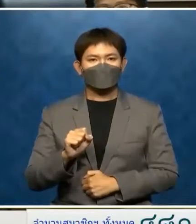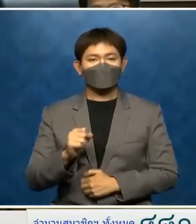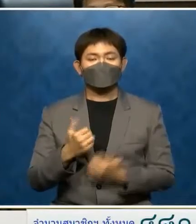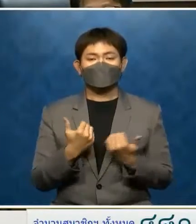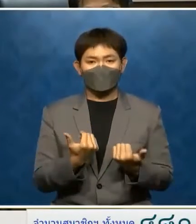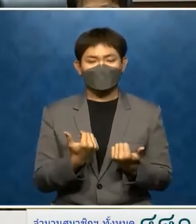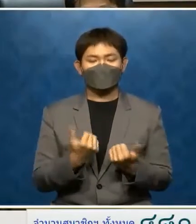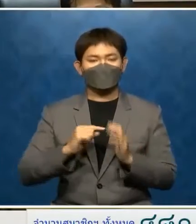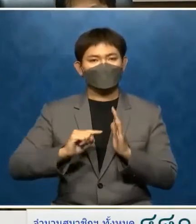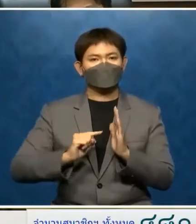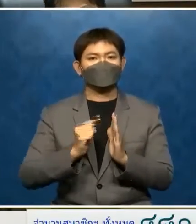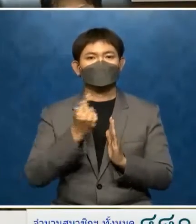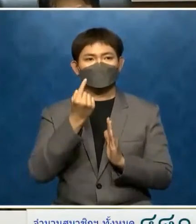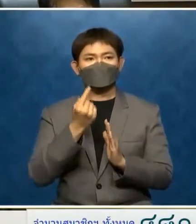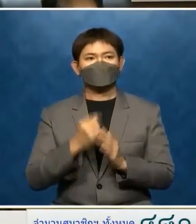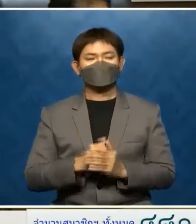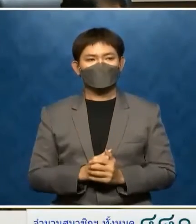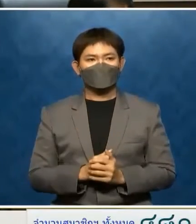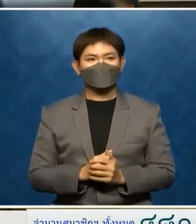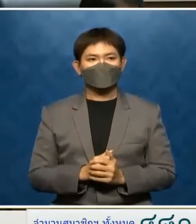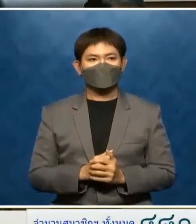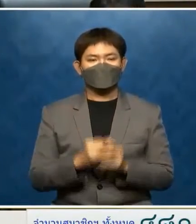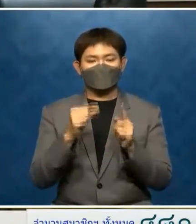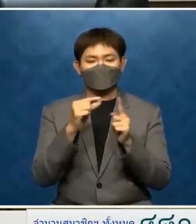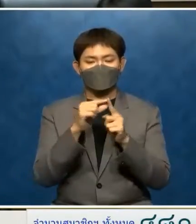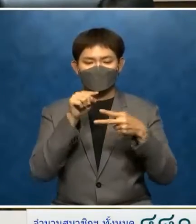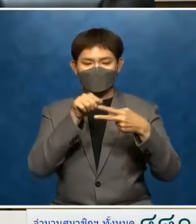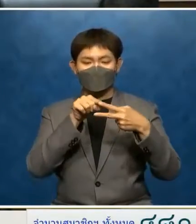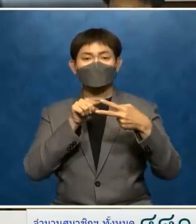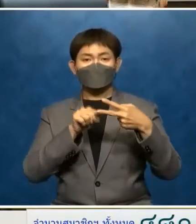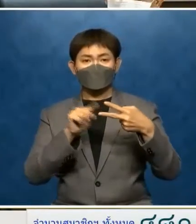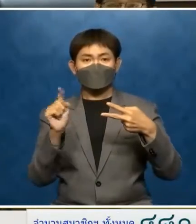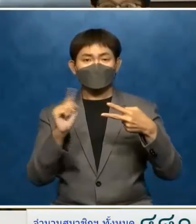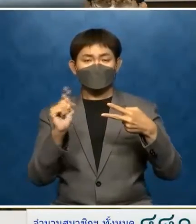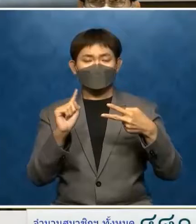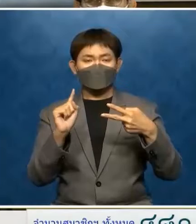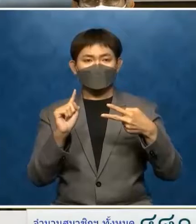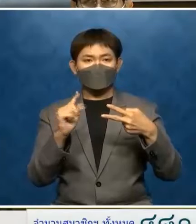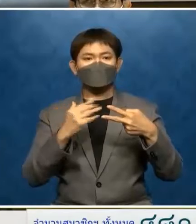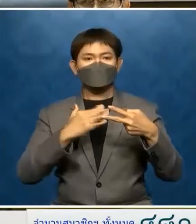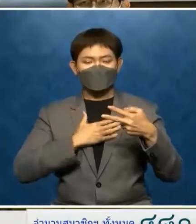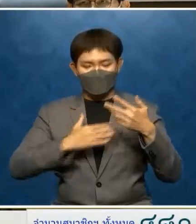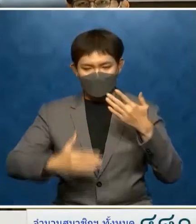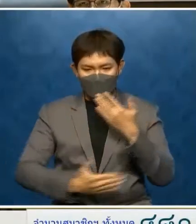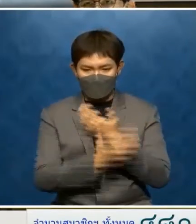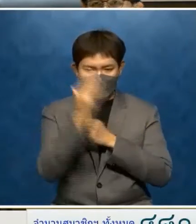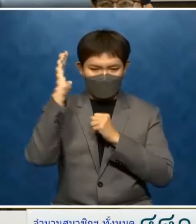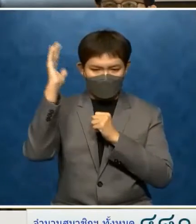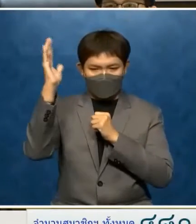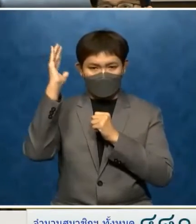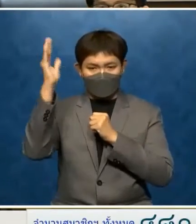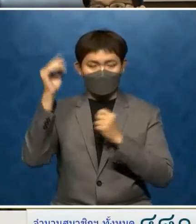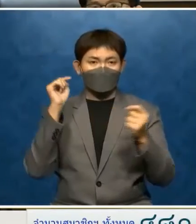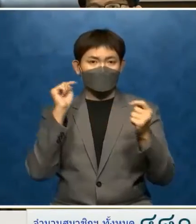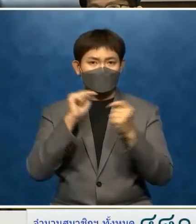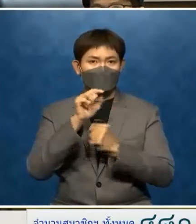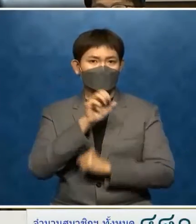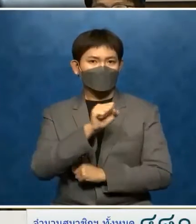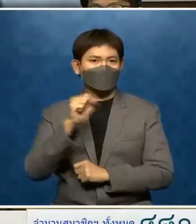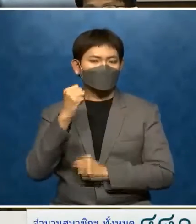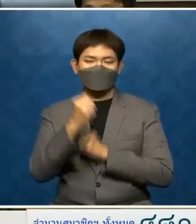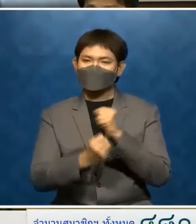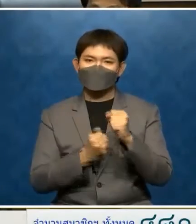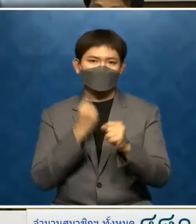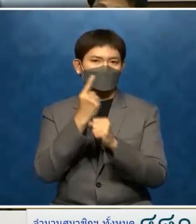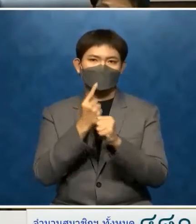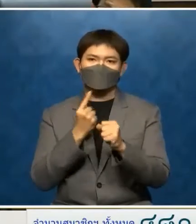มยนี้เป็สมยแรกค่ะและคําสองคําข้างต้น ได้ฉันได้มีโอกาสอภิปรายในสภาห่างนี้ทุกป